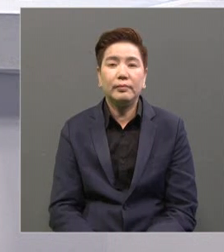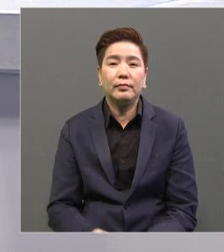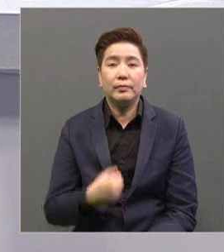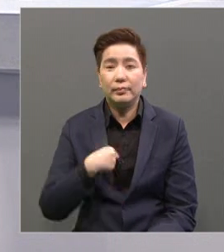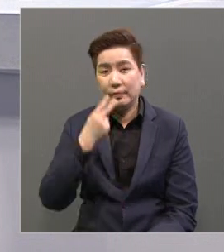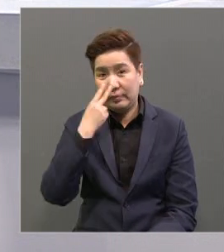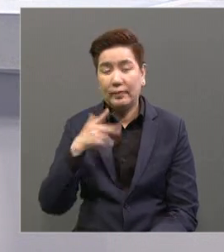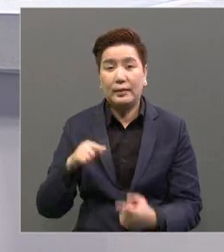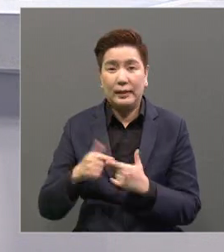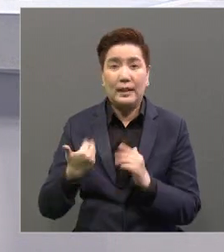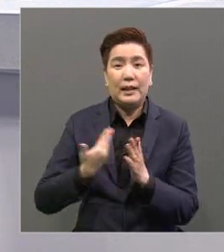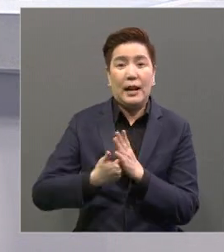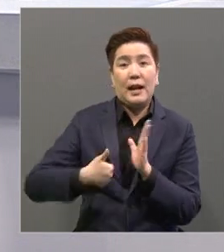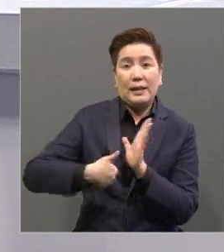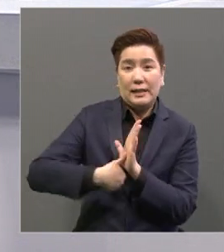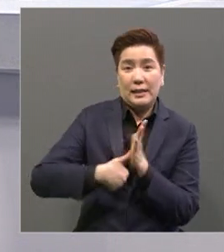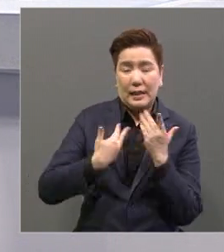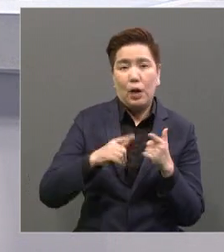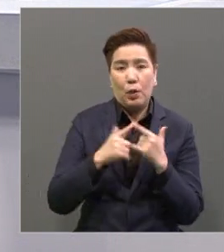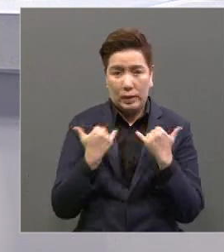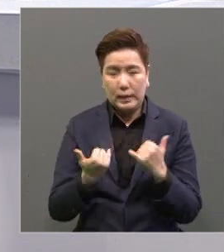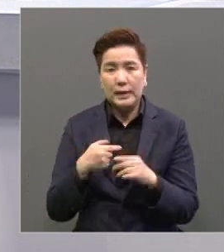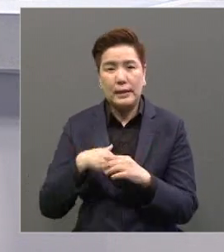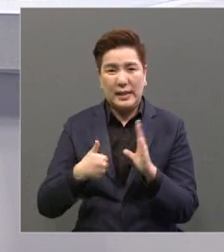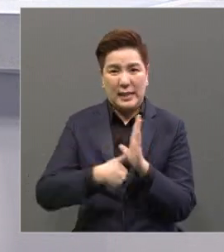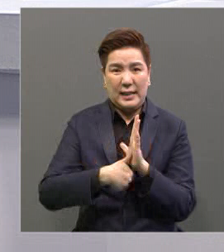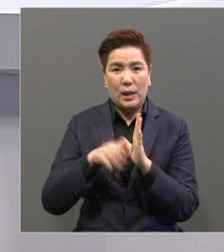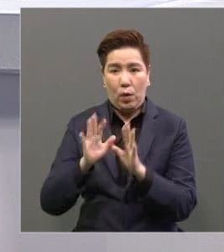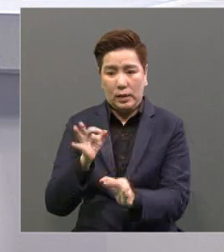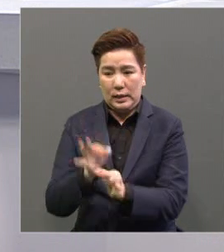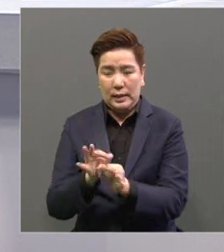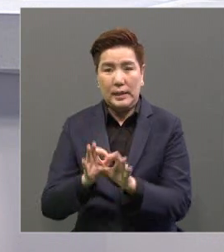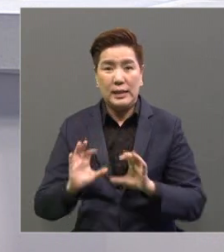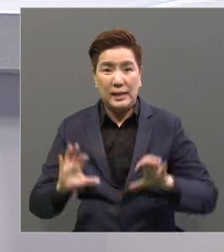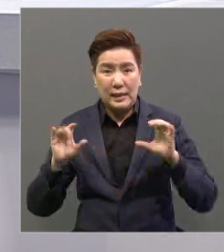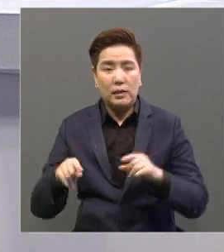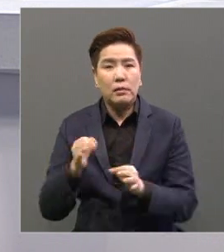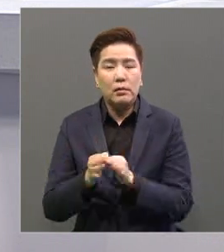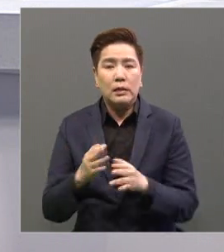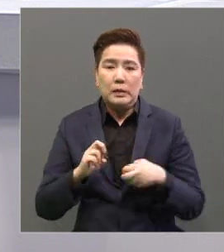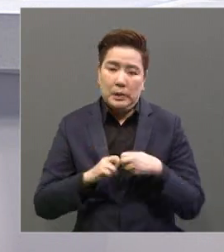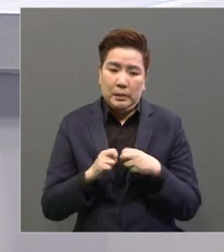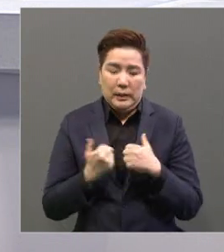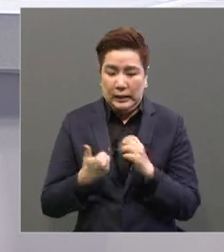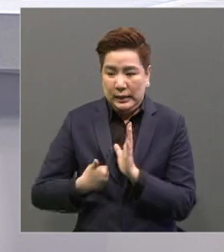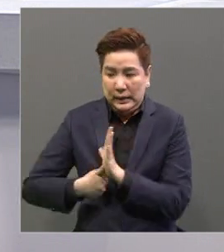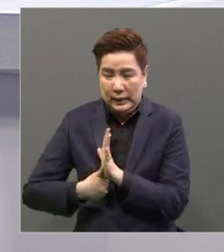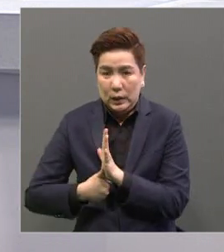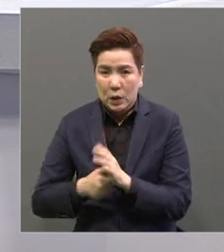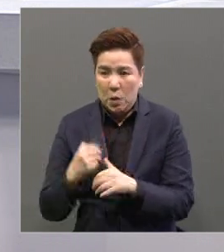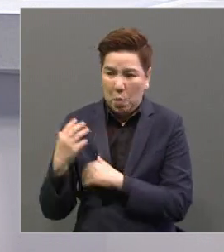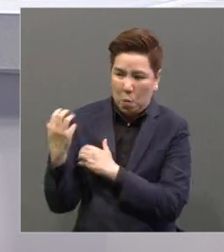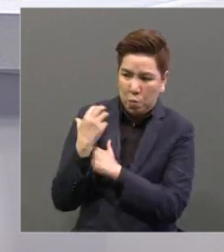อ่ะทีนี้อันเมื่อสักครู่คือส่วนของหนี้นอกระบบนะแต่หนี้ในระบบเนี่ยถึงแม้ว่าจะไม่โดน เรื่องของการมา